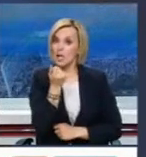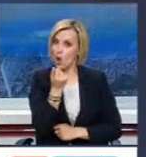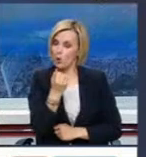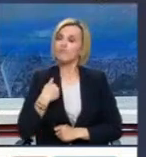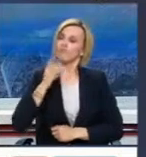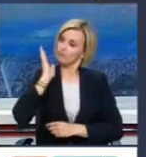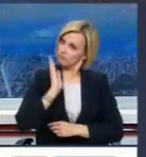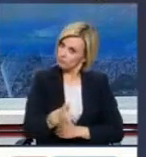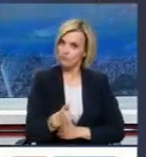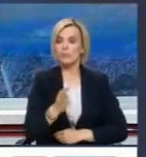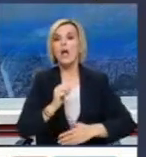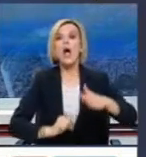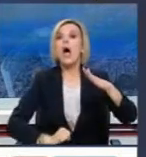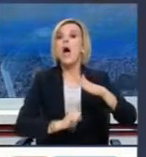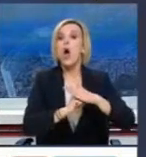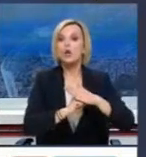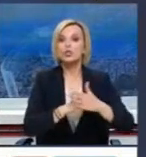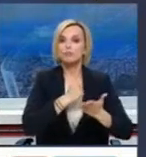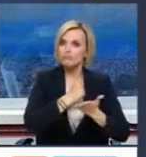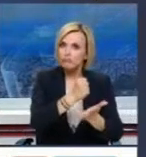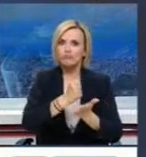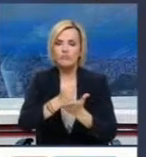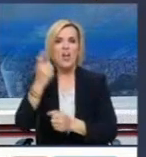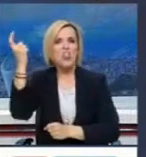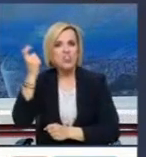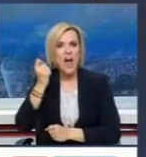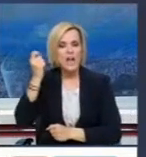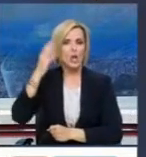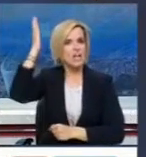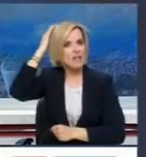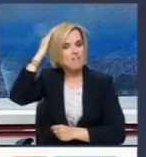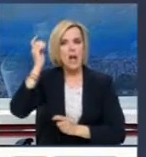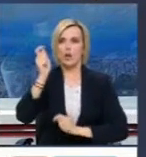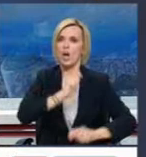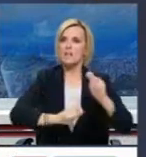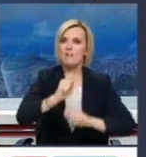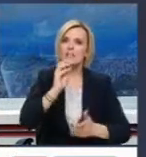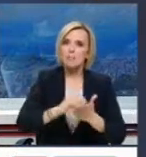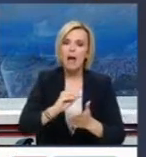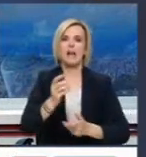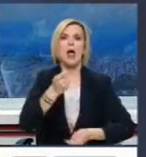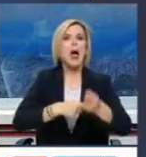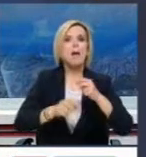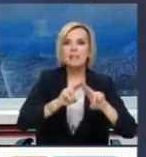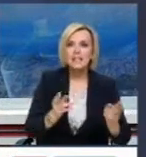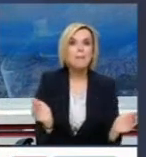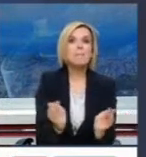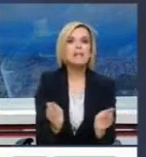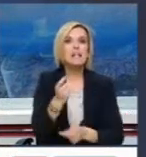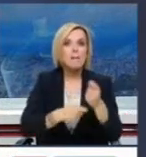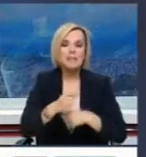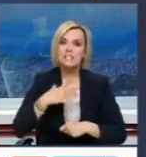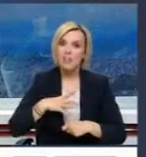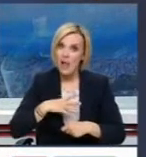δύναται να ανέλθει σε χορηγήσεις δανείου κεφαλαίου κίνησης μέσω των τραπεζών στις μικρομεσαίες επιχειρήσεις